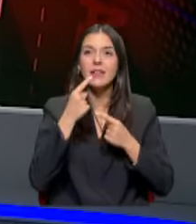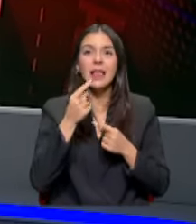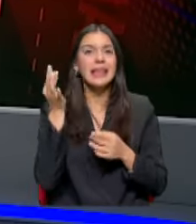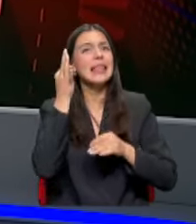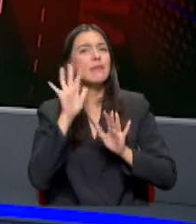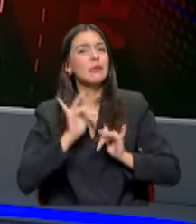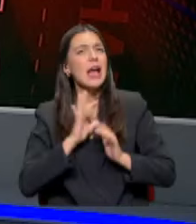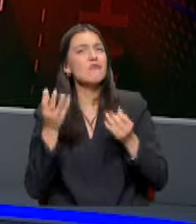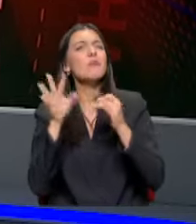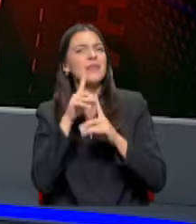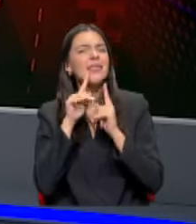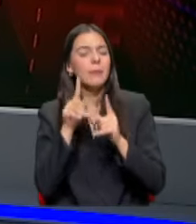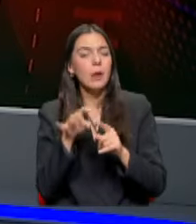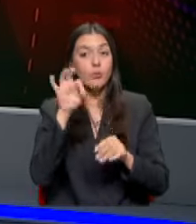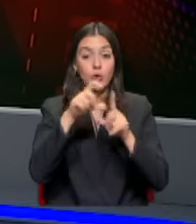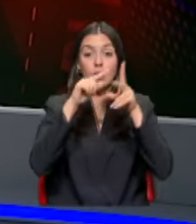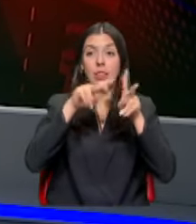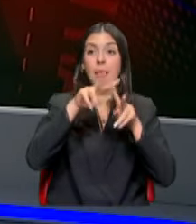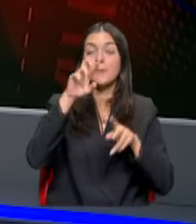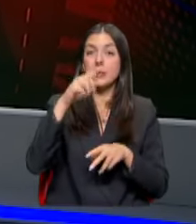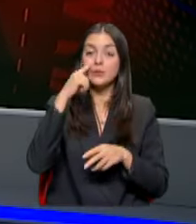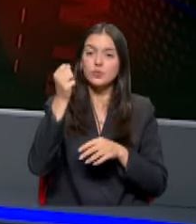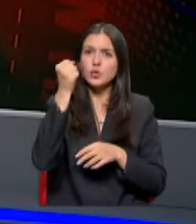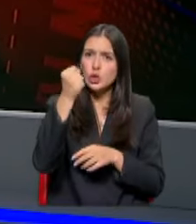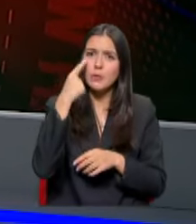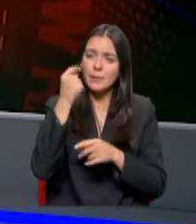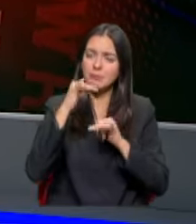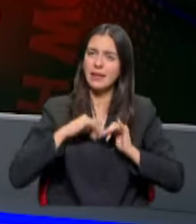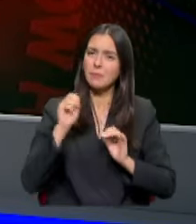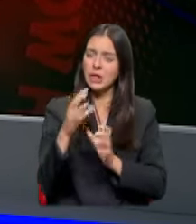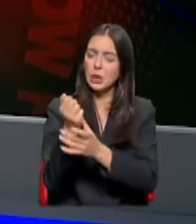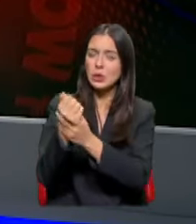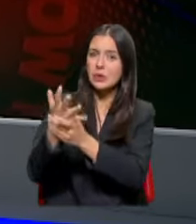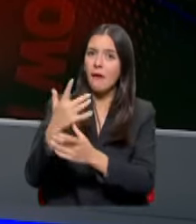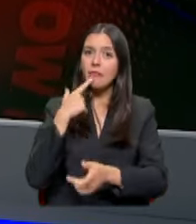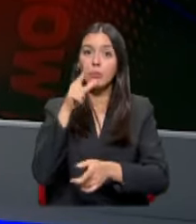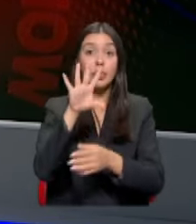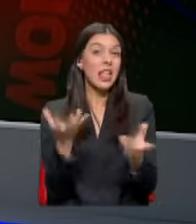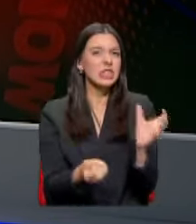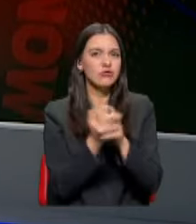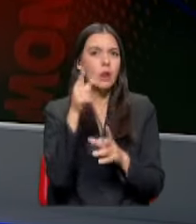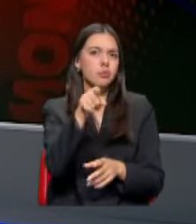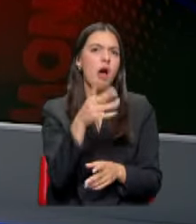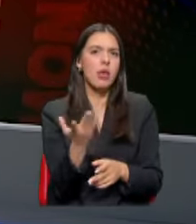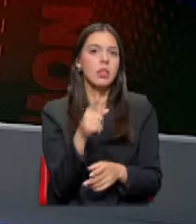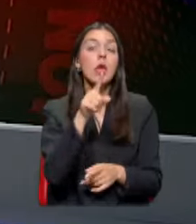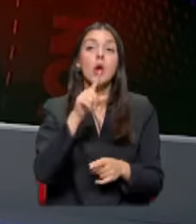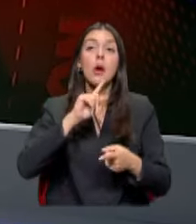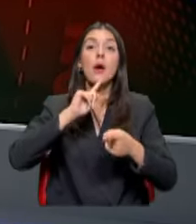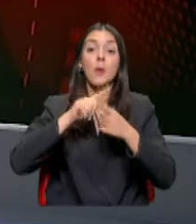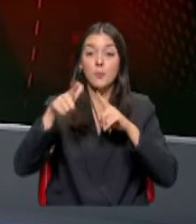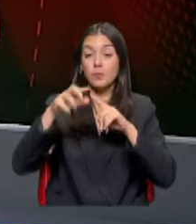mi? İşte bugün DEM Parti'ye karşı sıkılı yumruklarımızı gevşetiyoruz açıklaması. Ne çıkar bundan? Şu çıkar. Politik